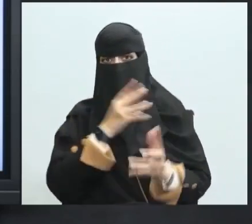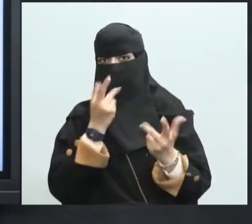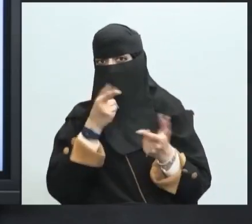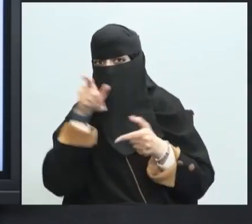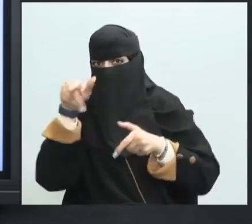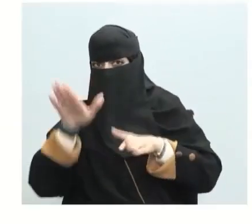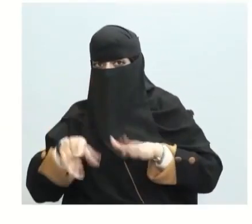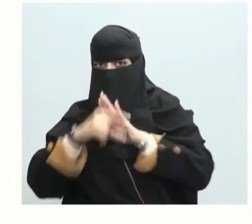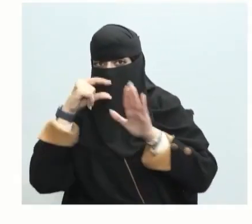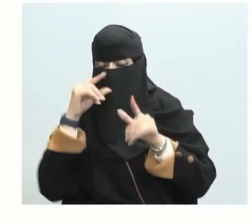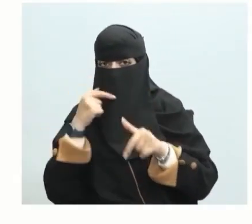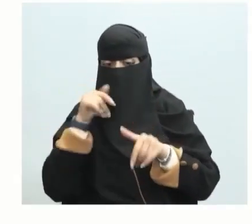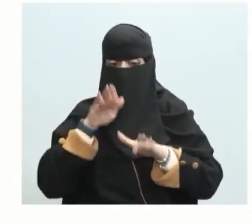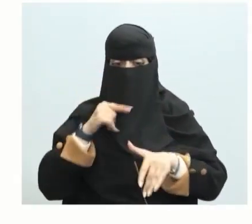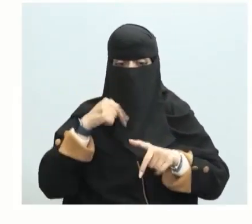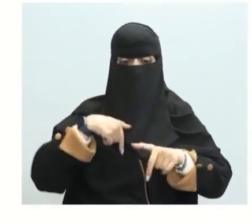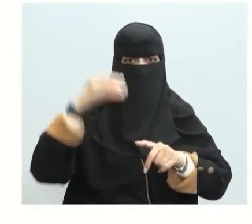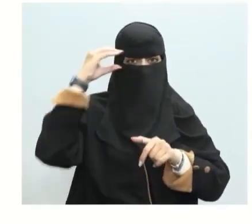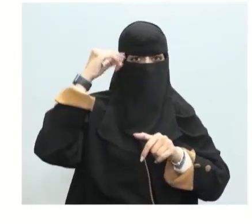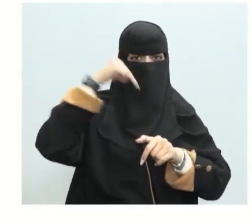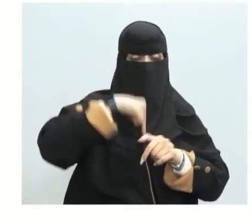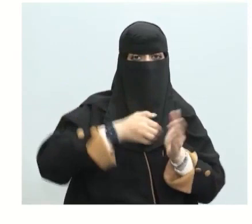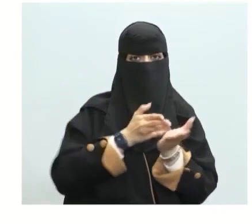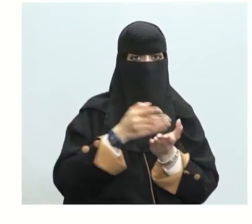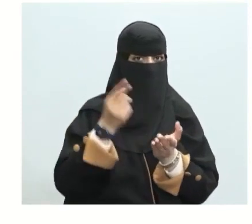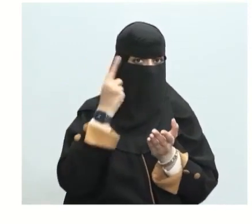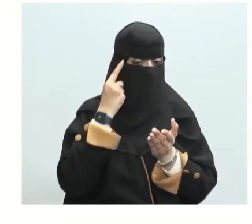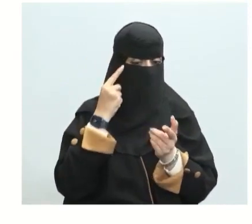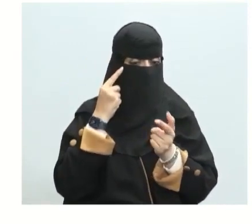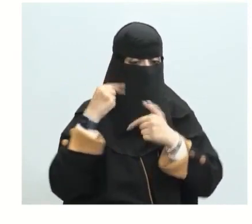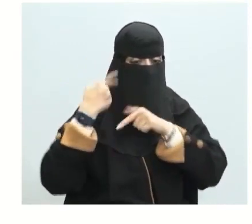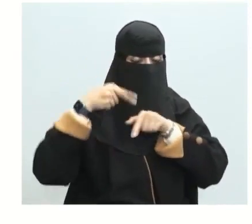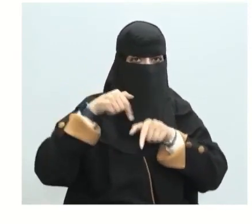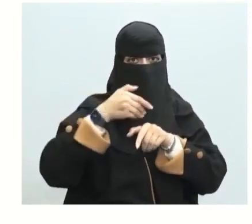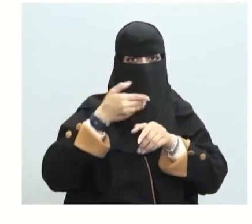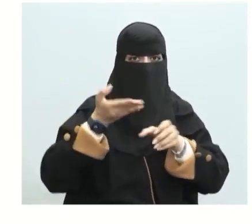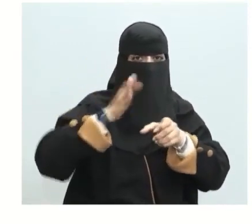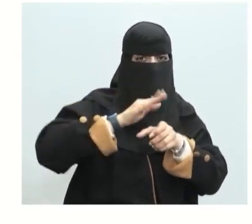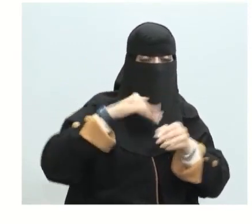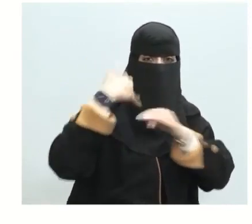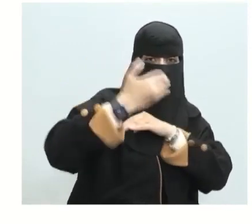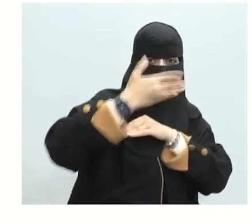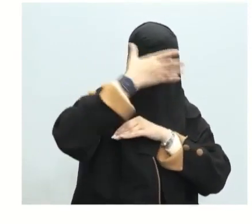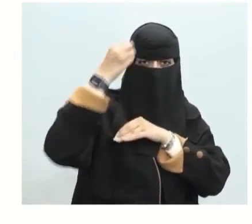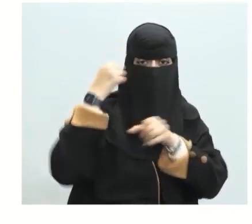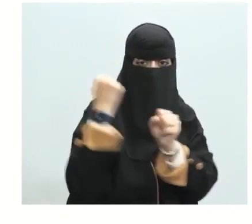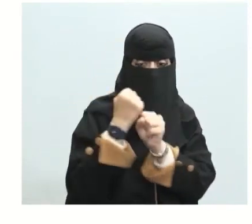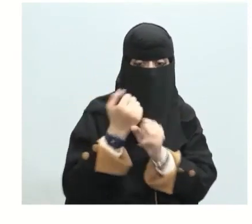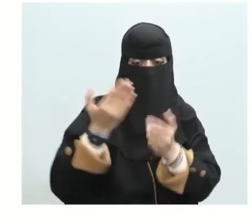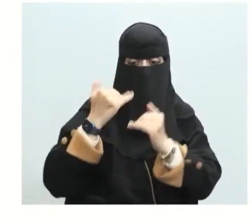لهذا الموضوع هنا سنذكر نقول مثلا العلم حسن الاستماع ثم الحفظ فالعمل بناء